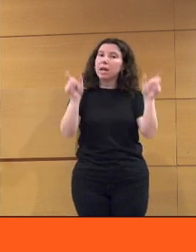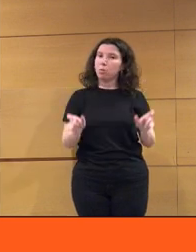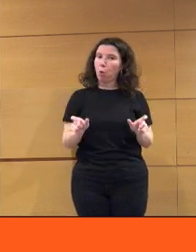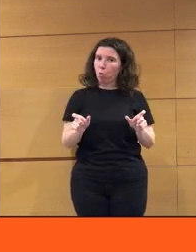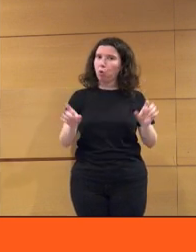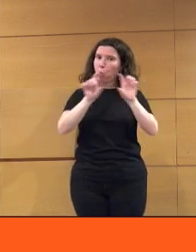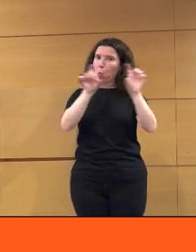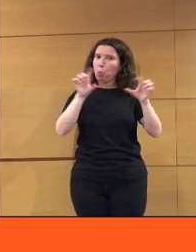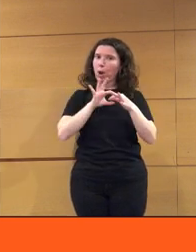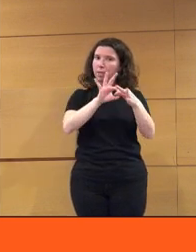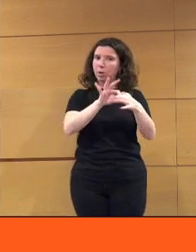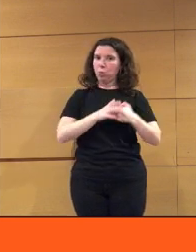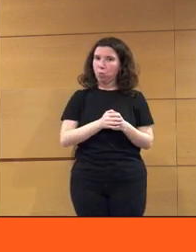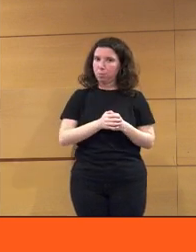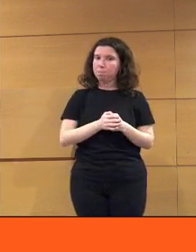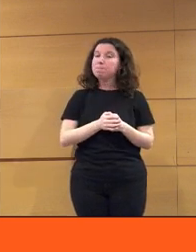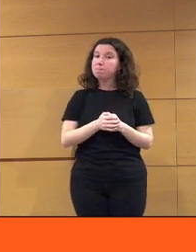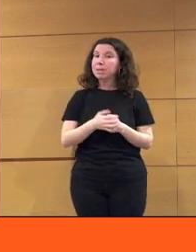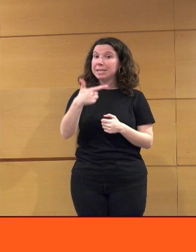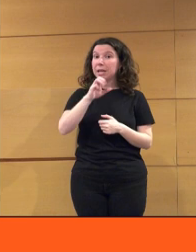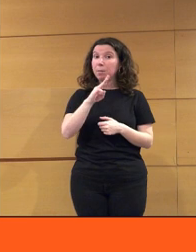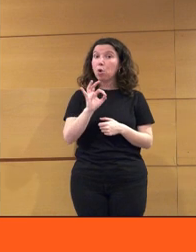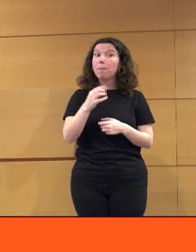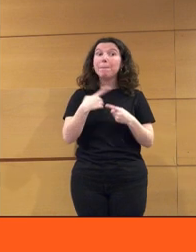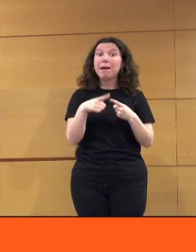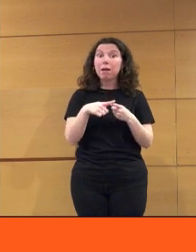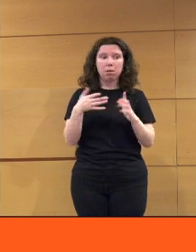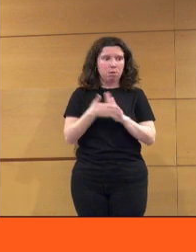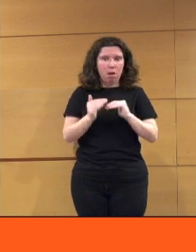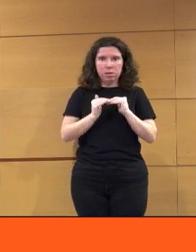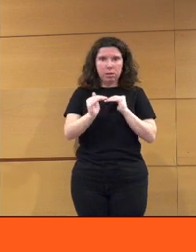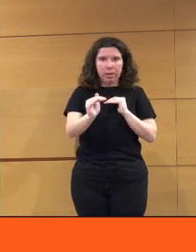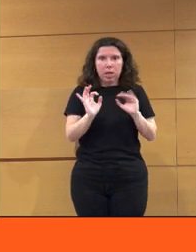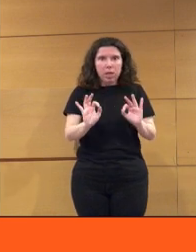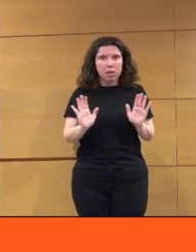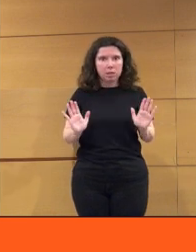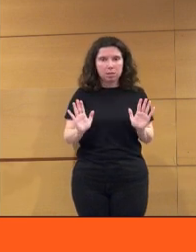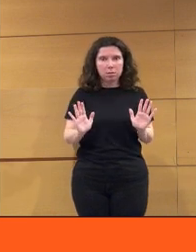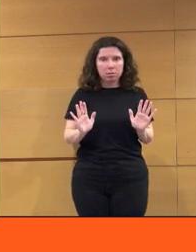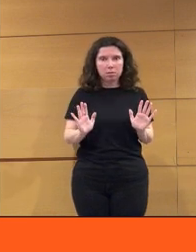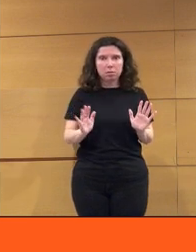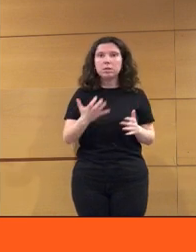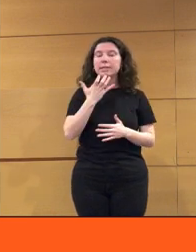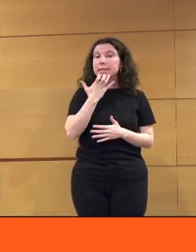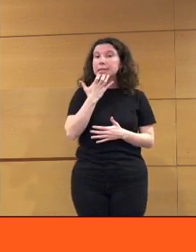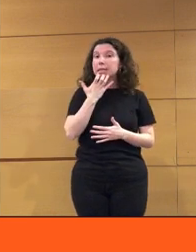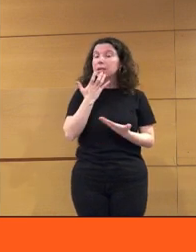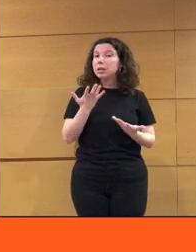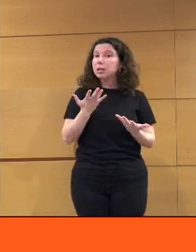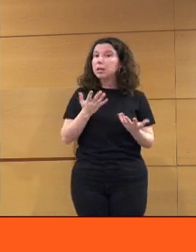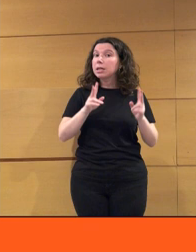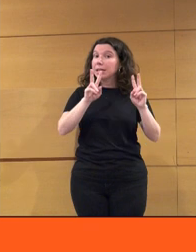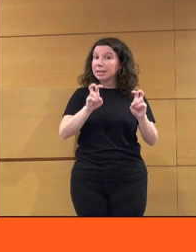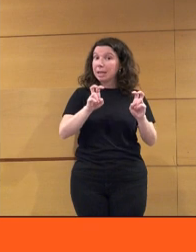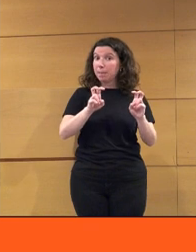en GECO. Per què? Perquè és que és escalabilitat al 100%. Una millora que fas a les peces de